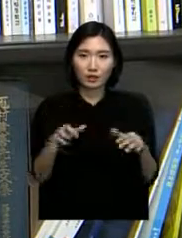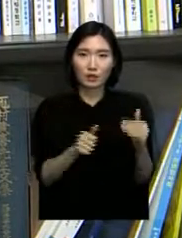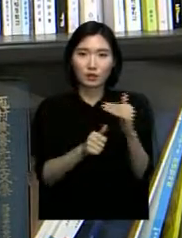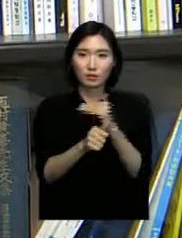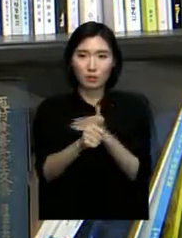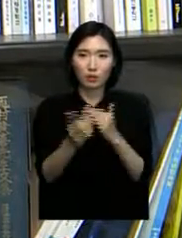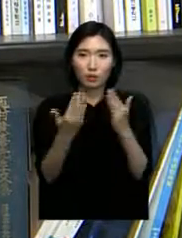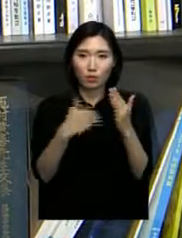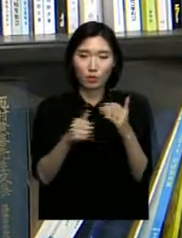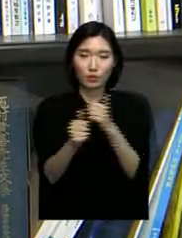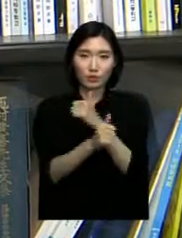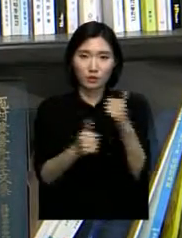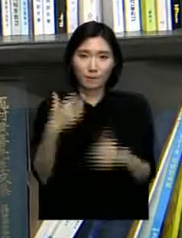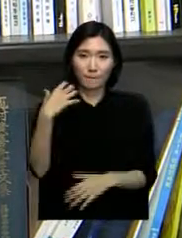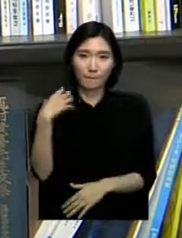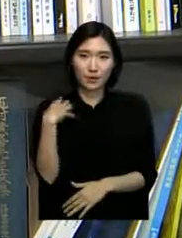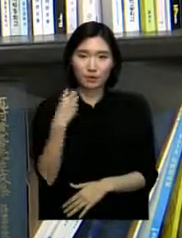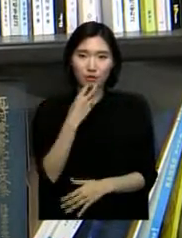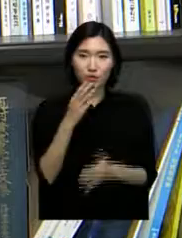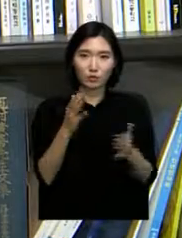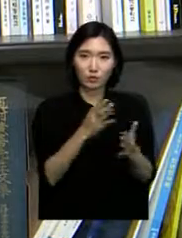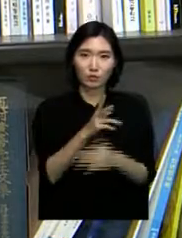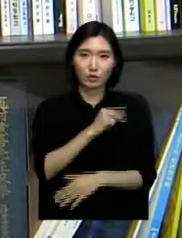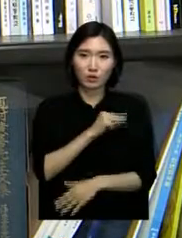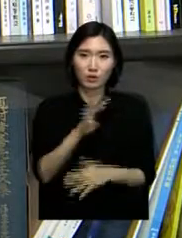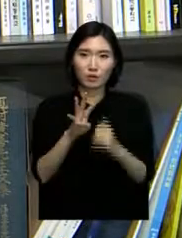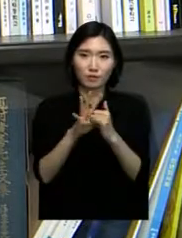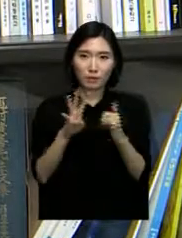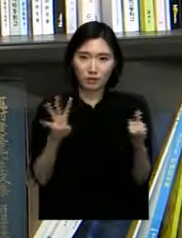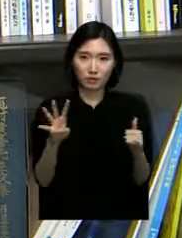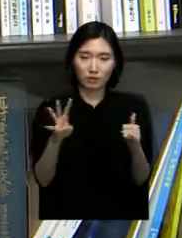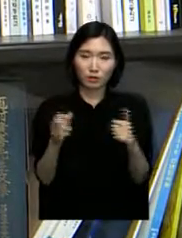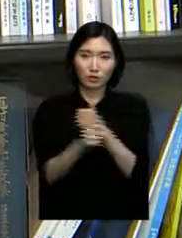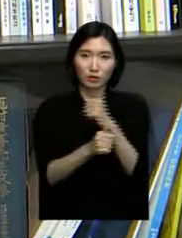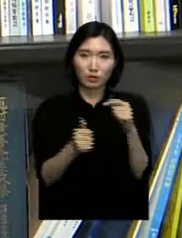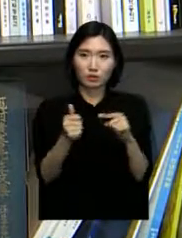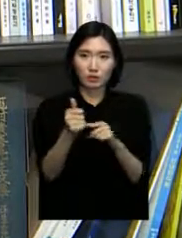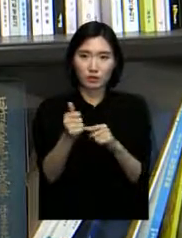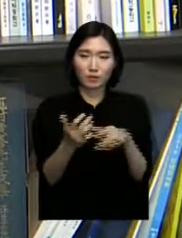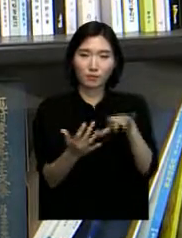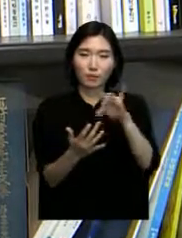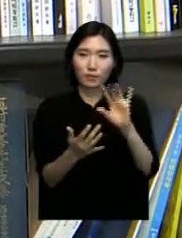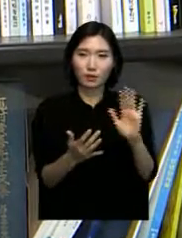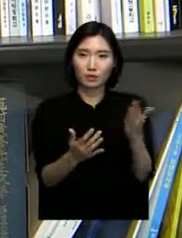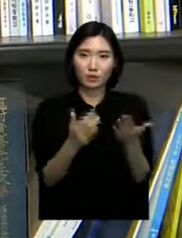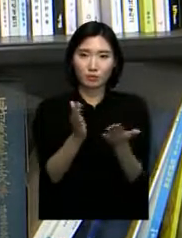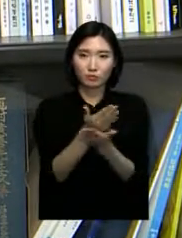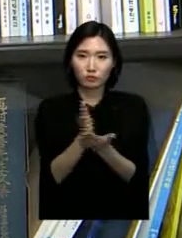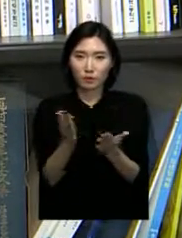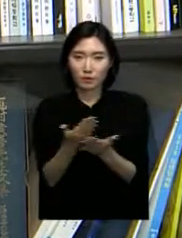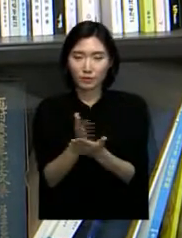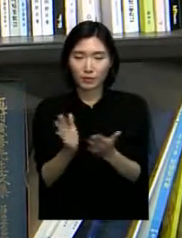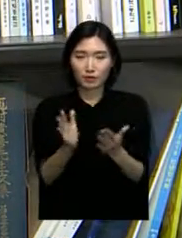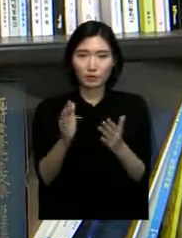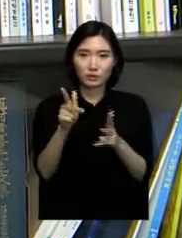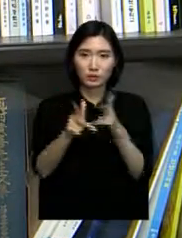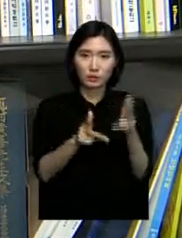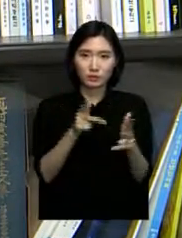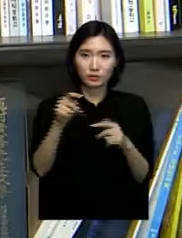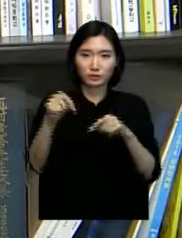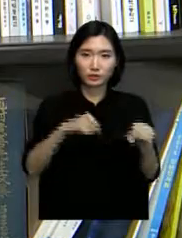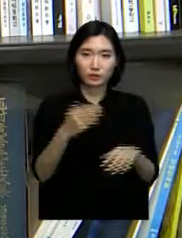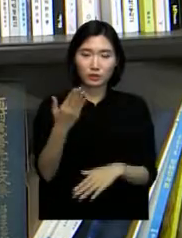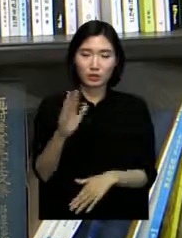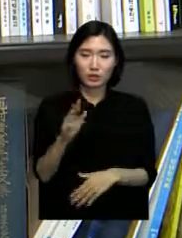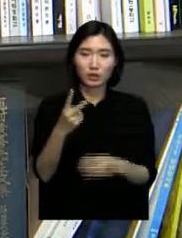대표가 공동위원장을 맡고 경기도 의원 4명이 연정위원장에 선임이 돼서 분야별 사업을 소관하게 되는데요. 이